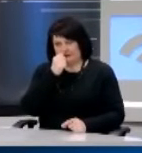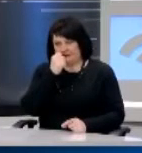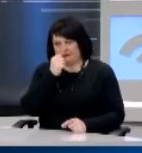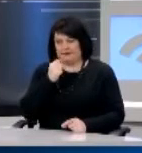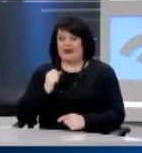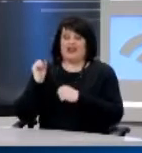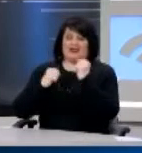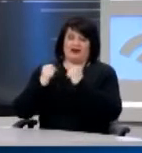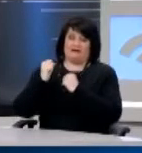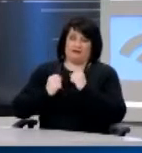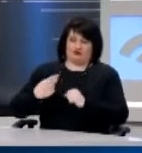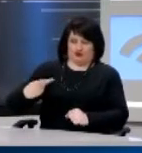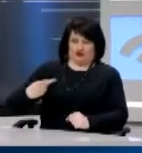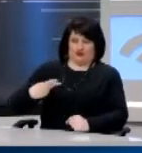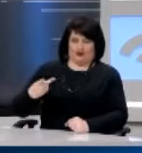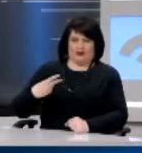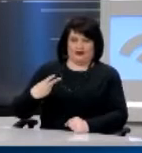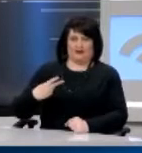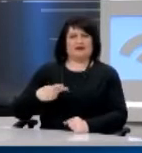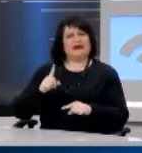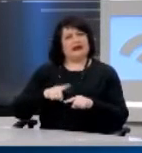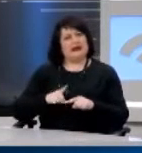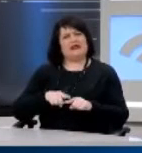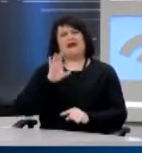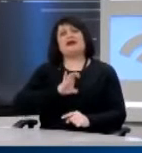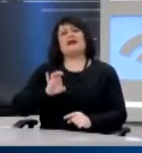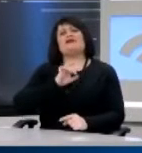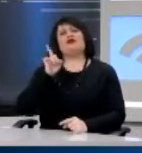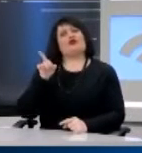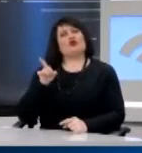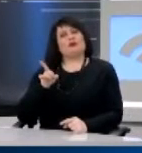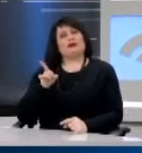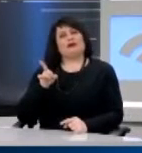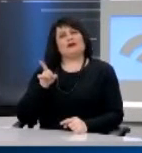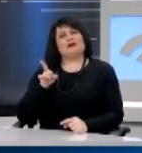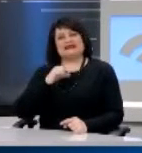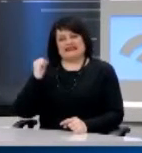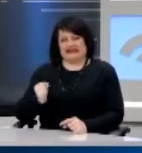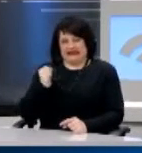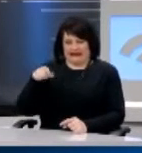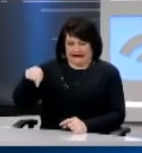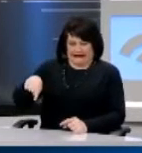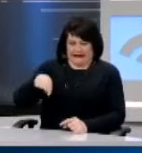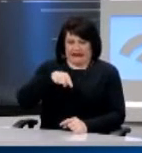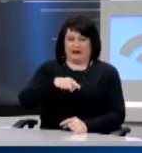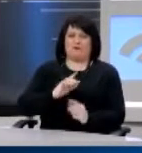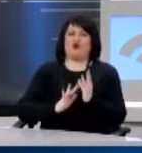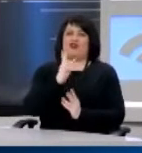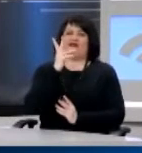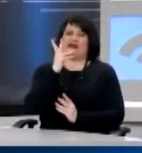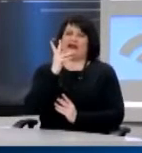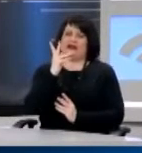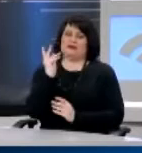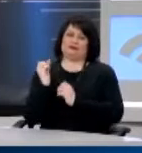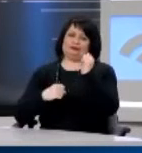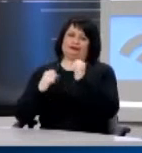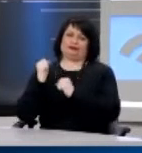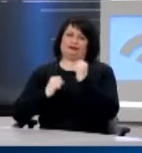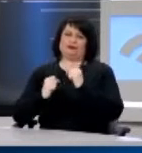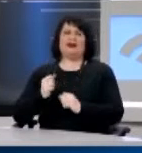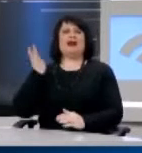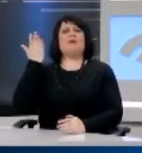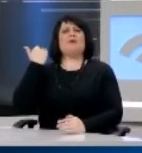Ευρώπη, η προοδευτική με τους συντηρητικούς. Ένα θέμα που ίσως ήταν ταμπού πριν λίγα χρόνια, το συζητάμε εδώ στη Βουλή,